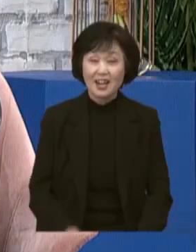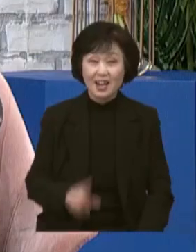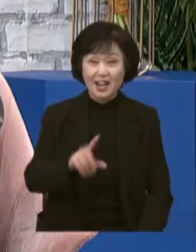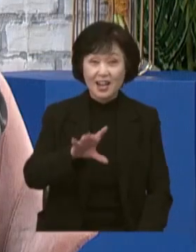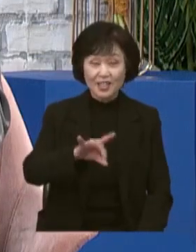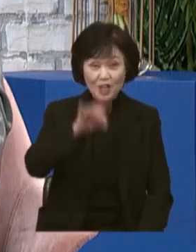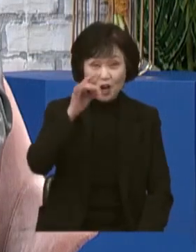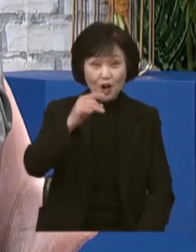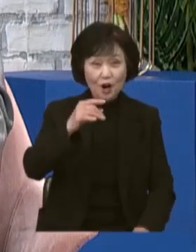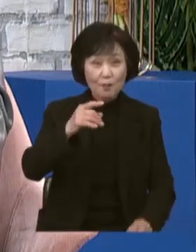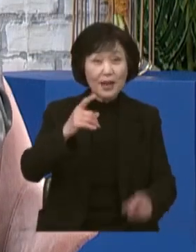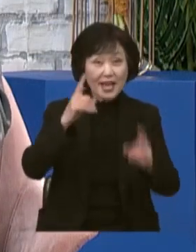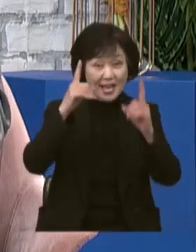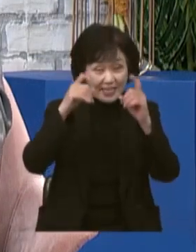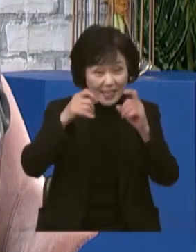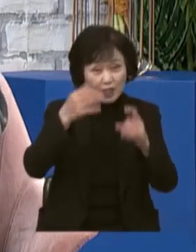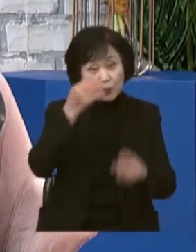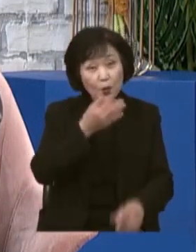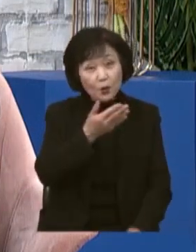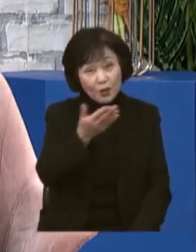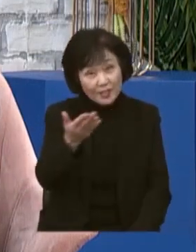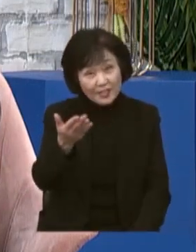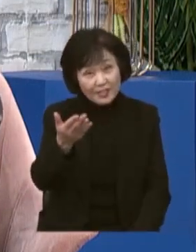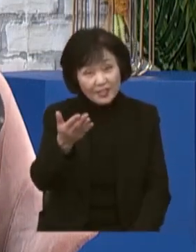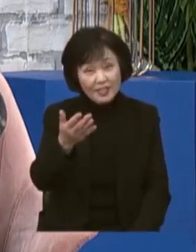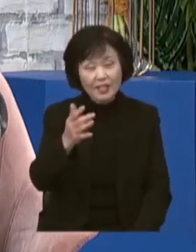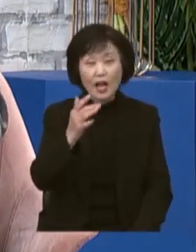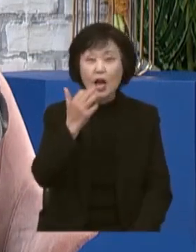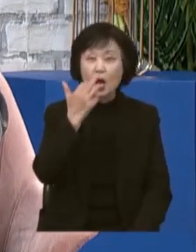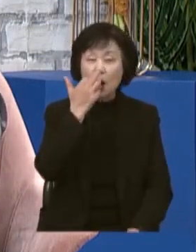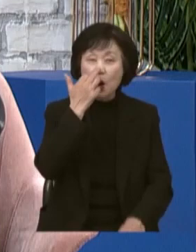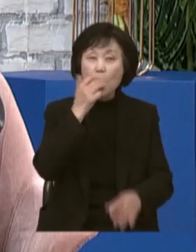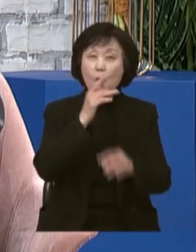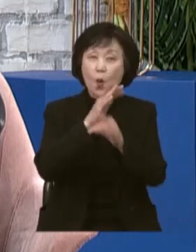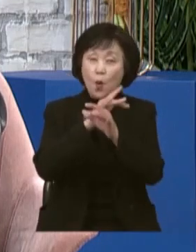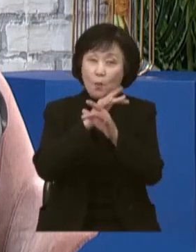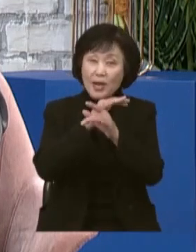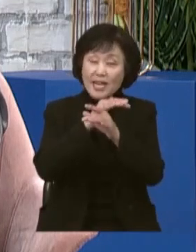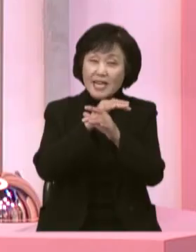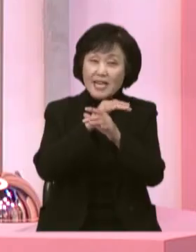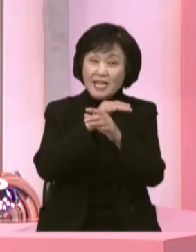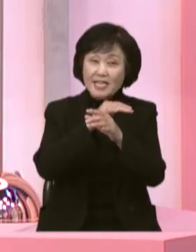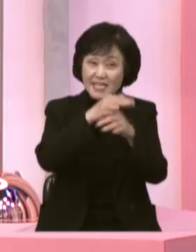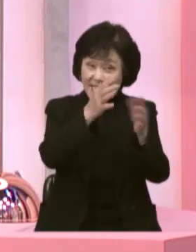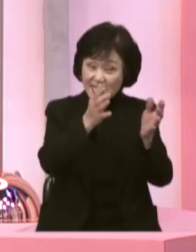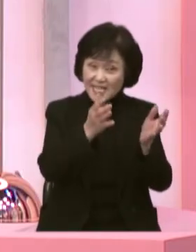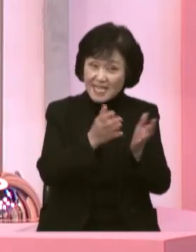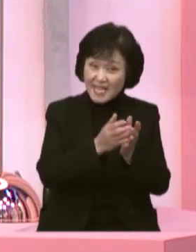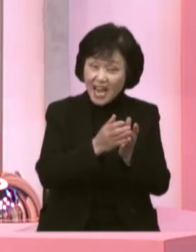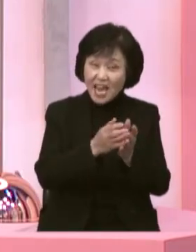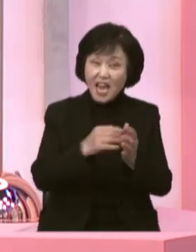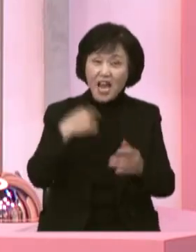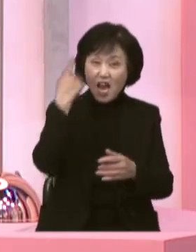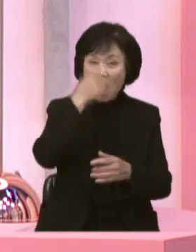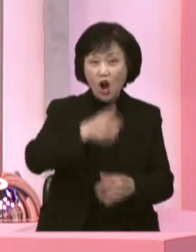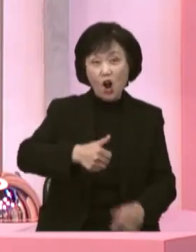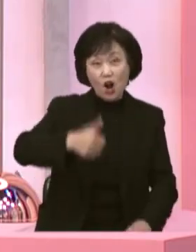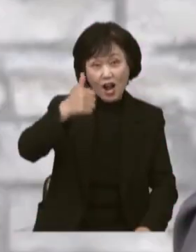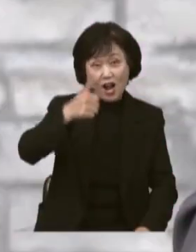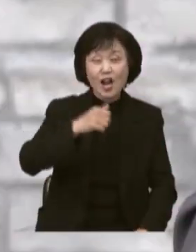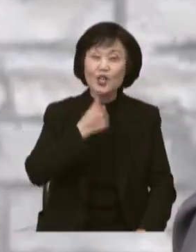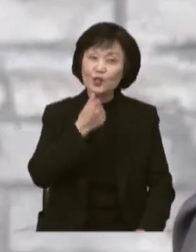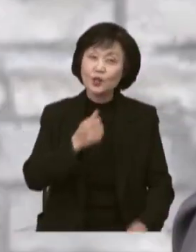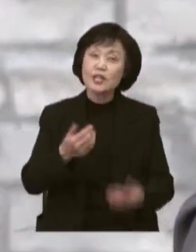이후에. 와. 이런 사건이 있어 그래. 납치를 했던 사건이 있어요? 그 위무공연이